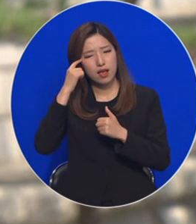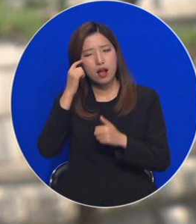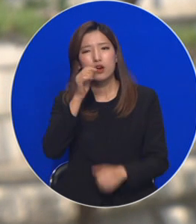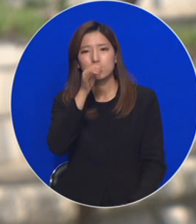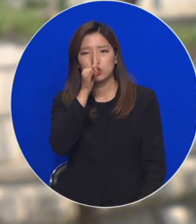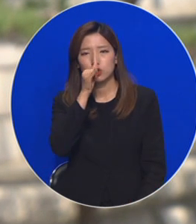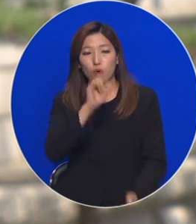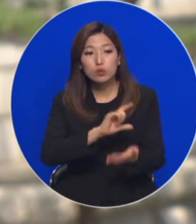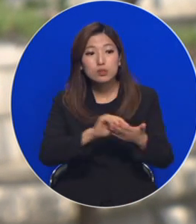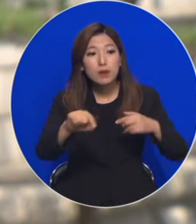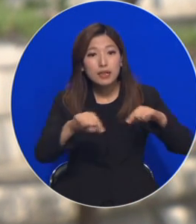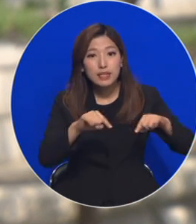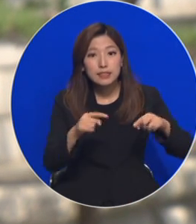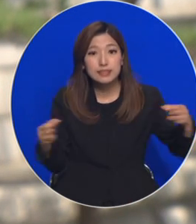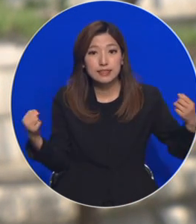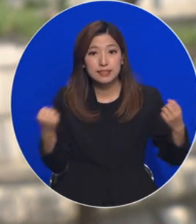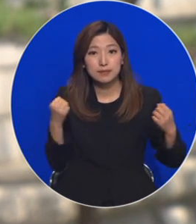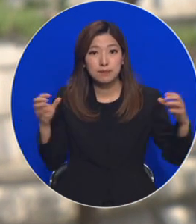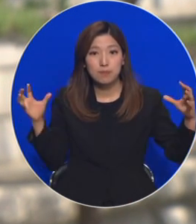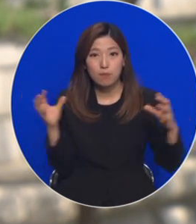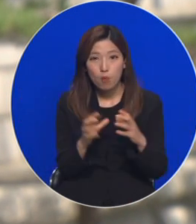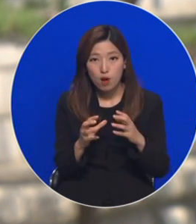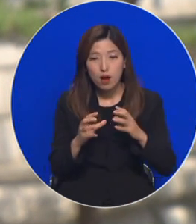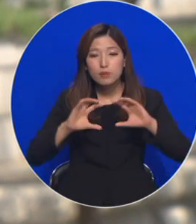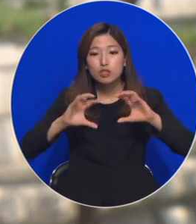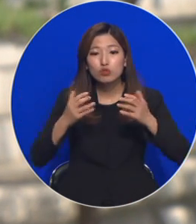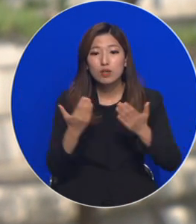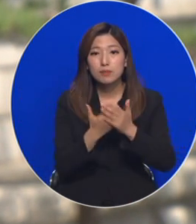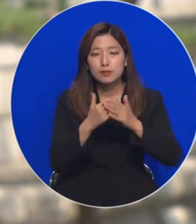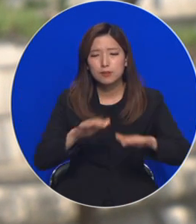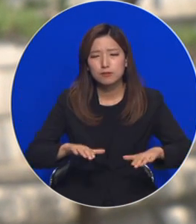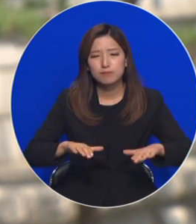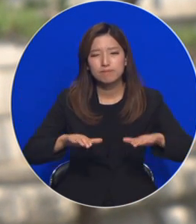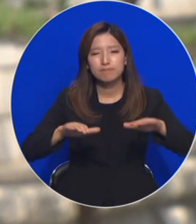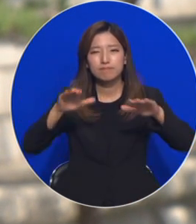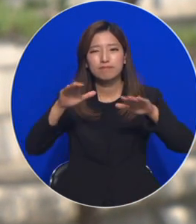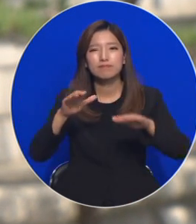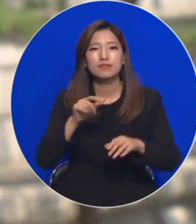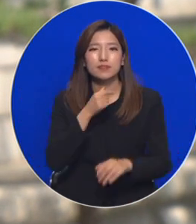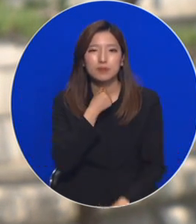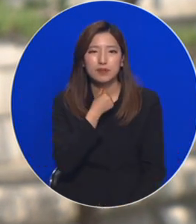강화해 국가 균형 발전에 속도를 낸다는 방침입니다. KTV 정유리입니다.